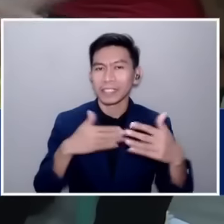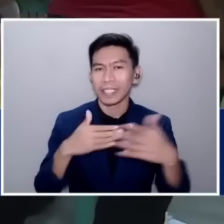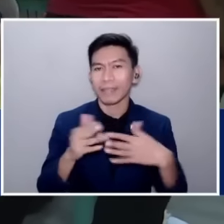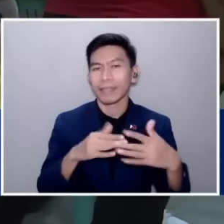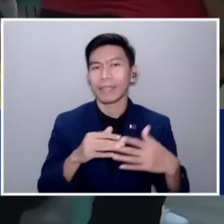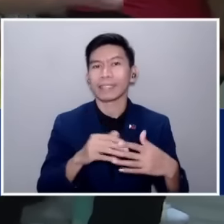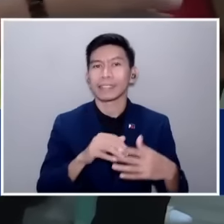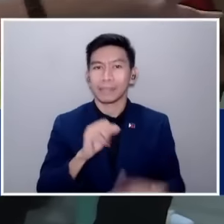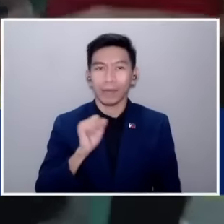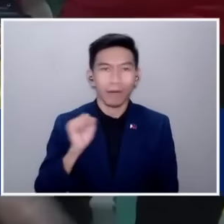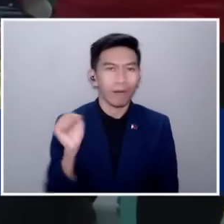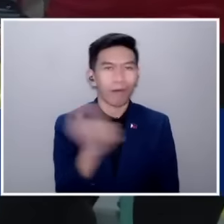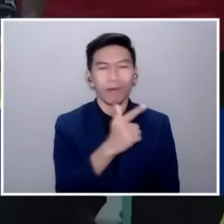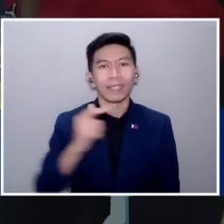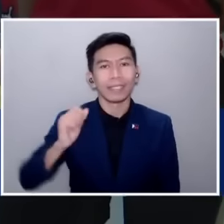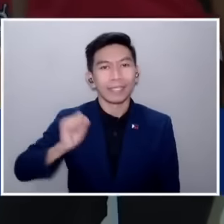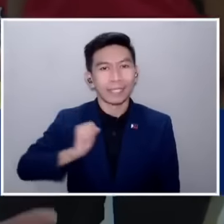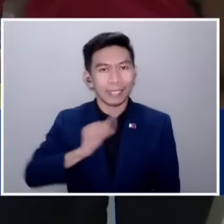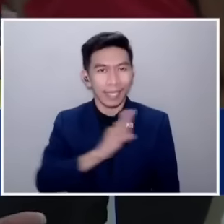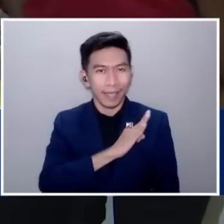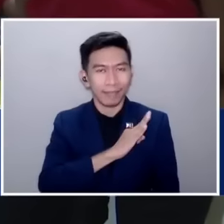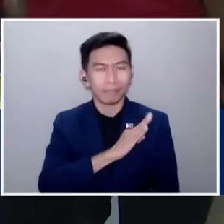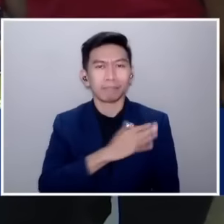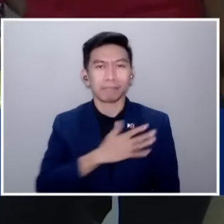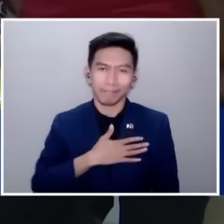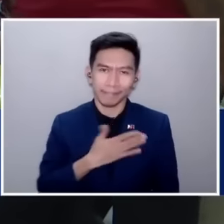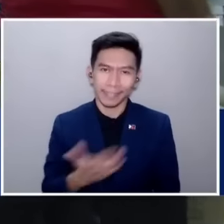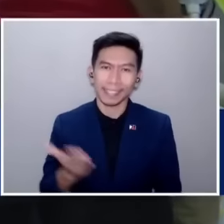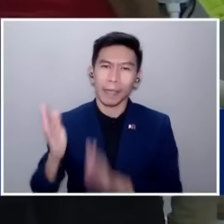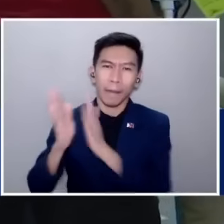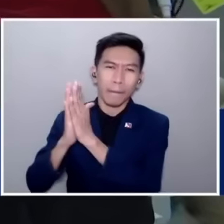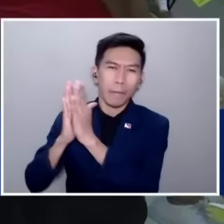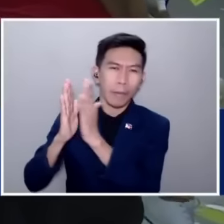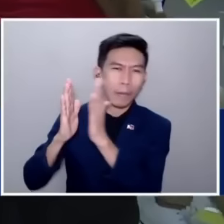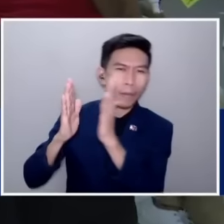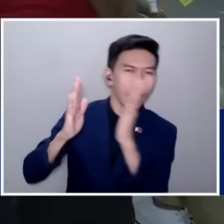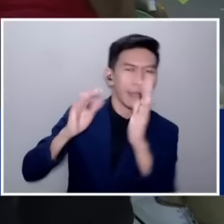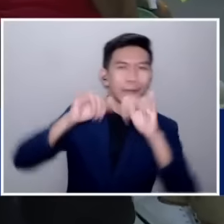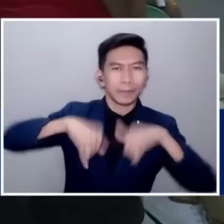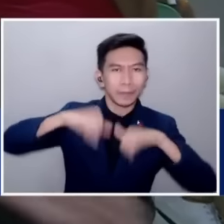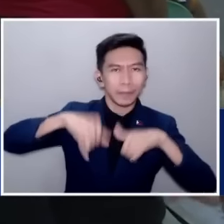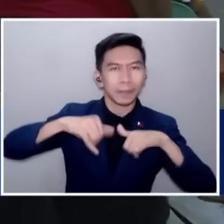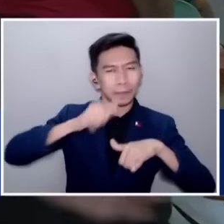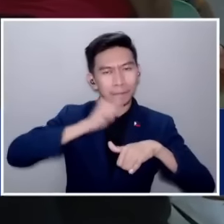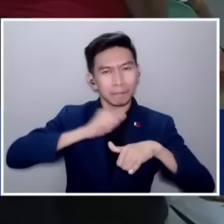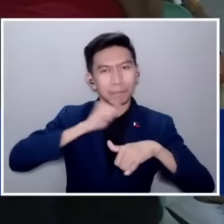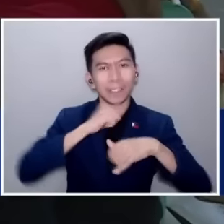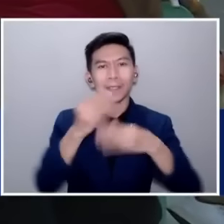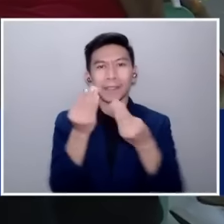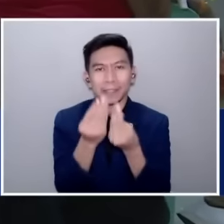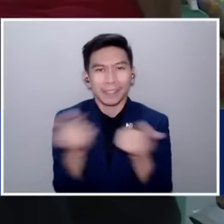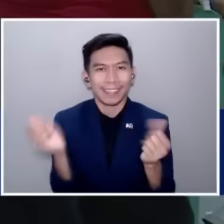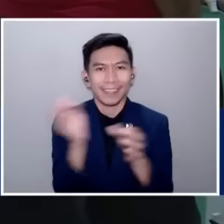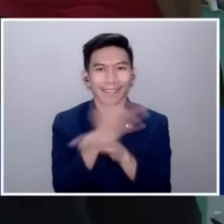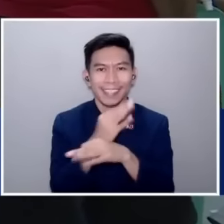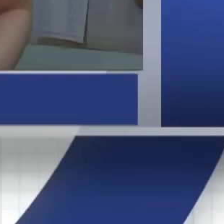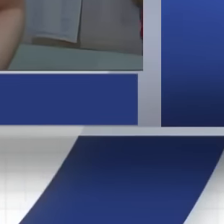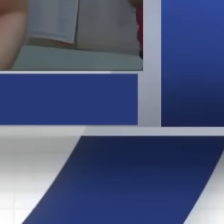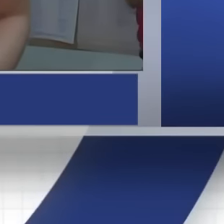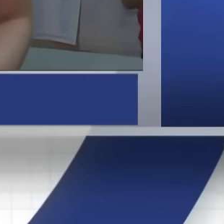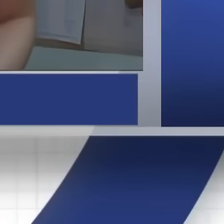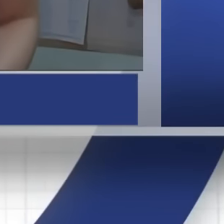ng electoral board na mag-extend hanggang maayos itong issue. Henry, hindi natin masabi kung hanggang kailan talaga. Oo